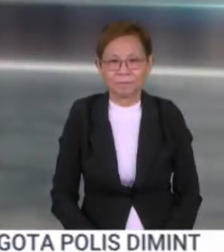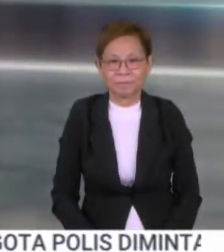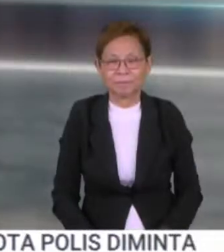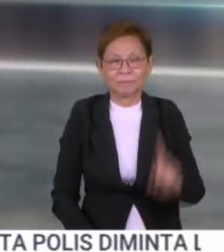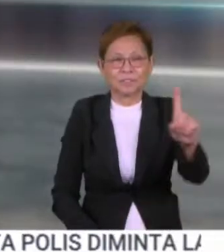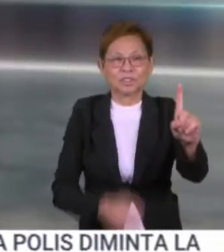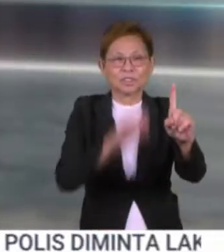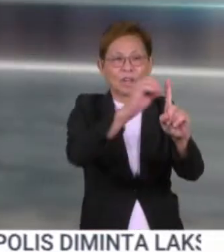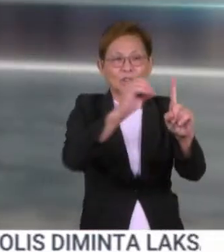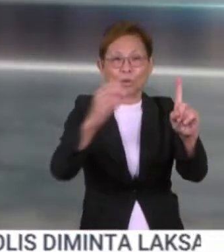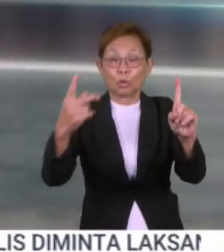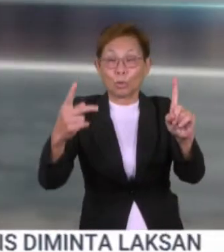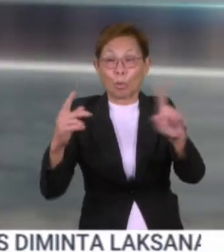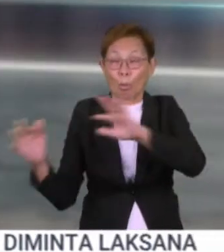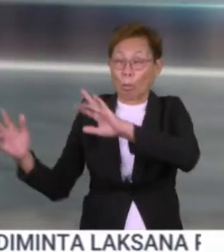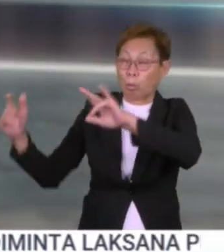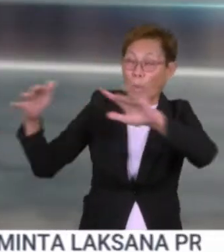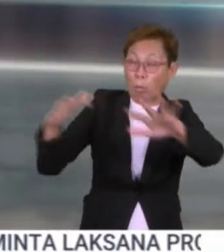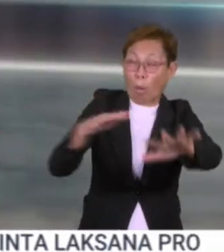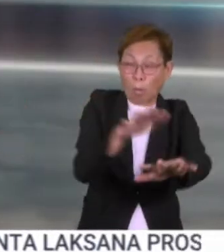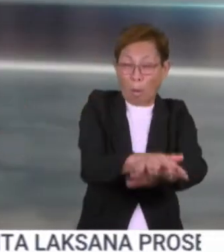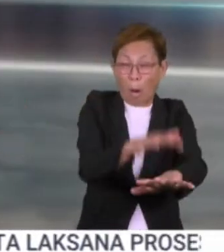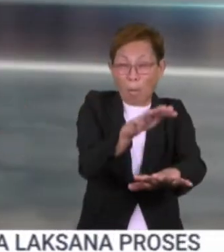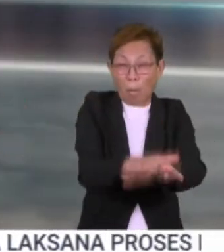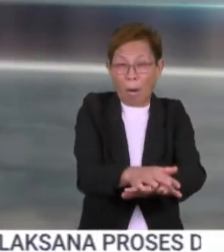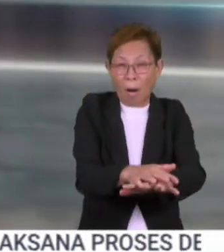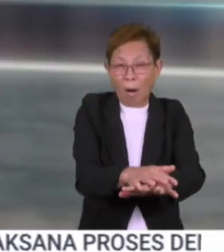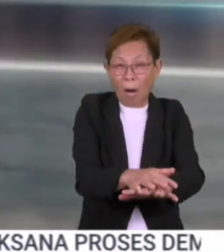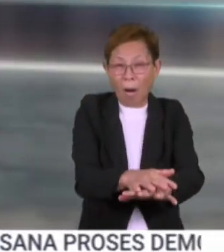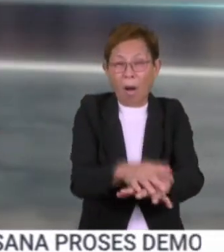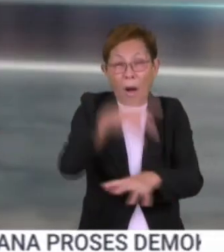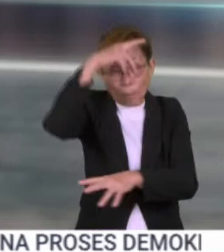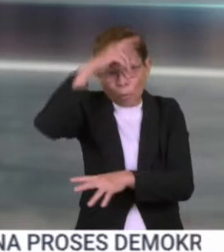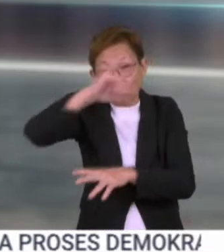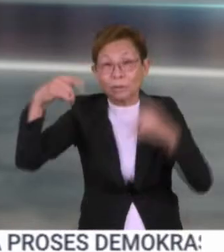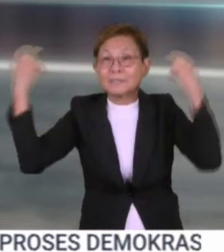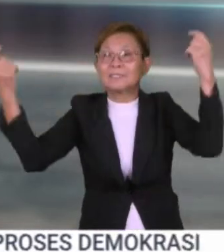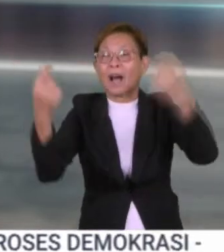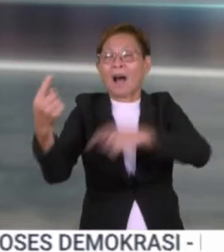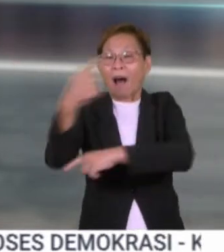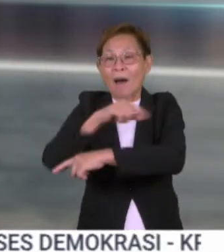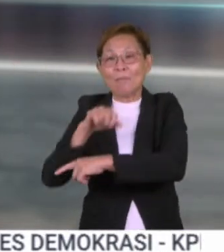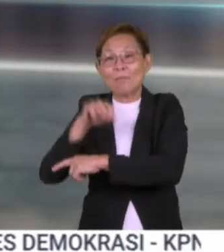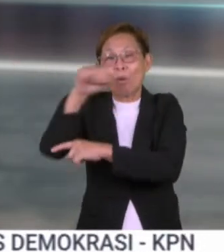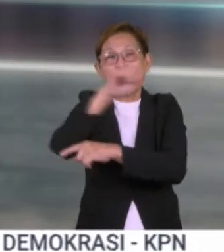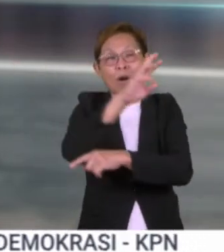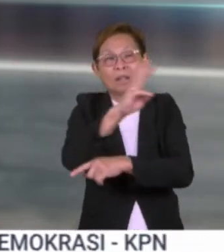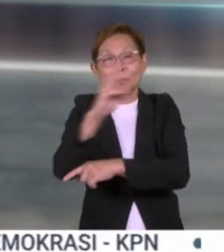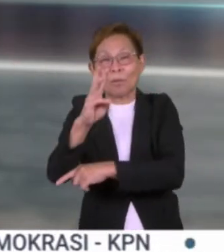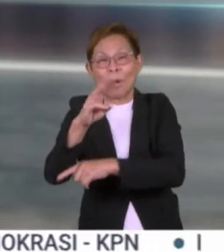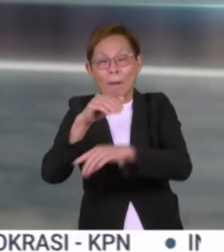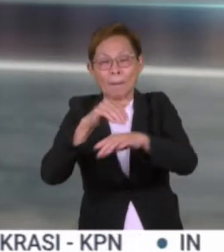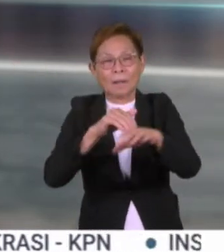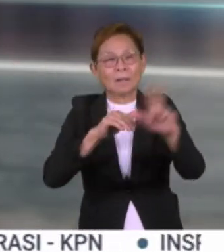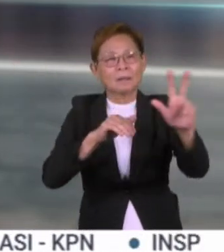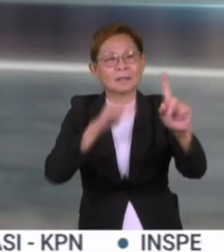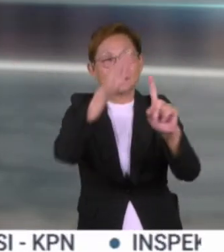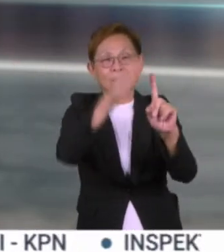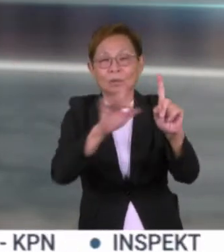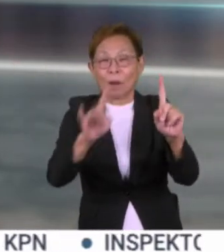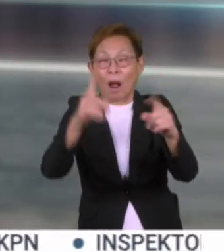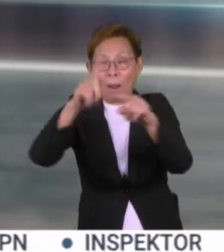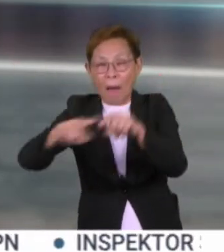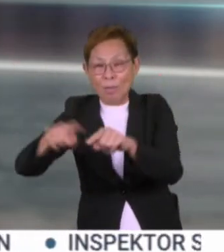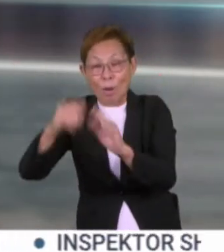100.000 pengunjung disasar membanjiri dataran Putrajaya sampai sambutan hari kebangsaan ke-66 Pada 31 Agus ini